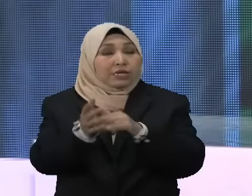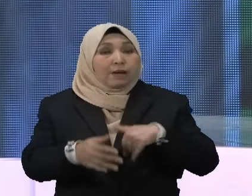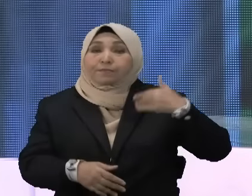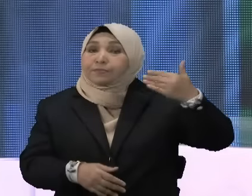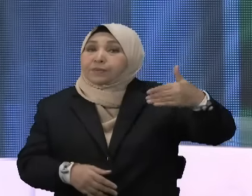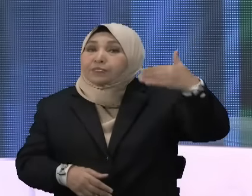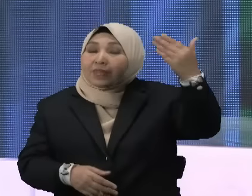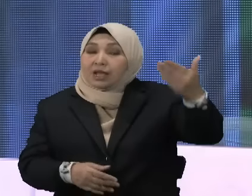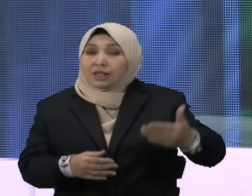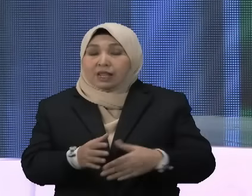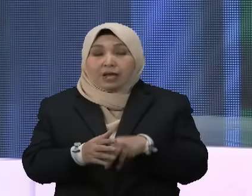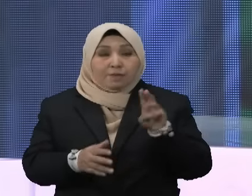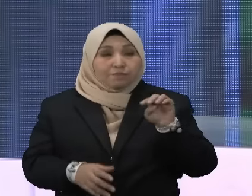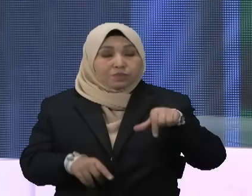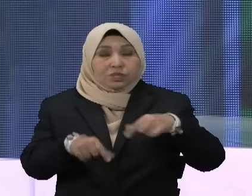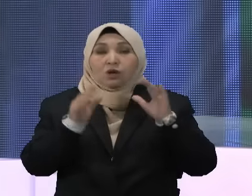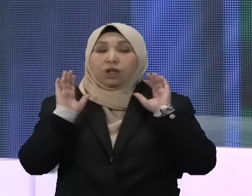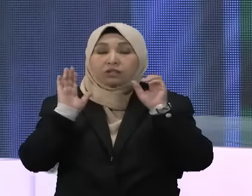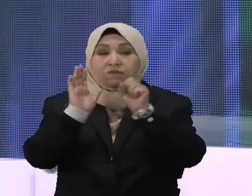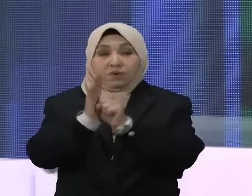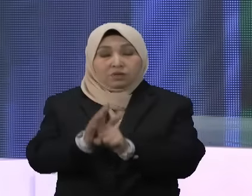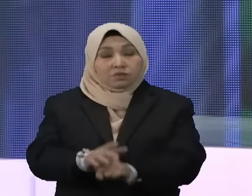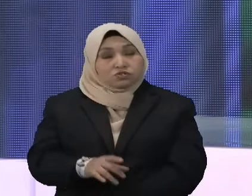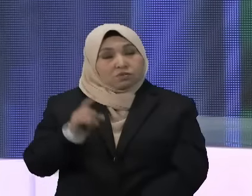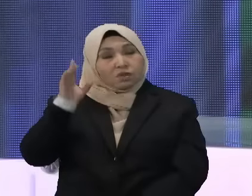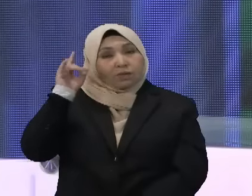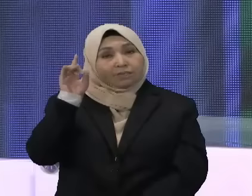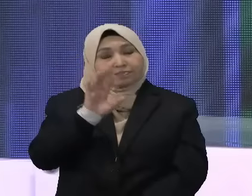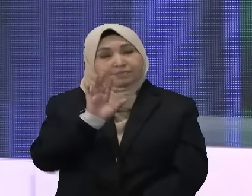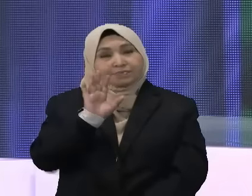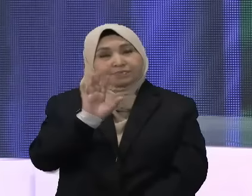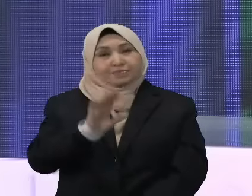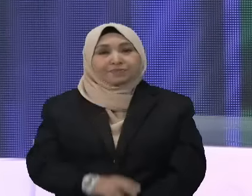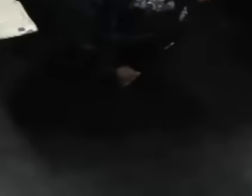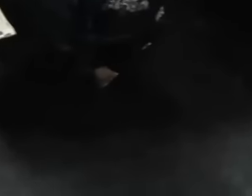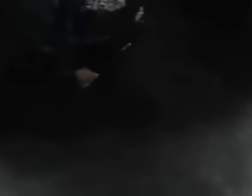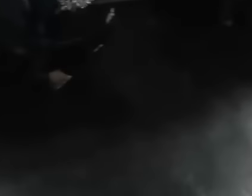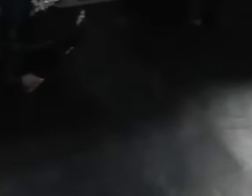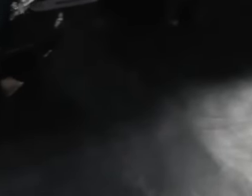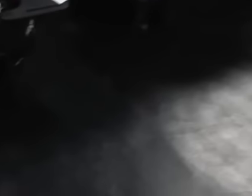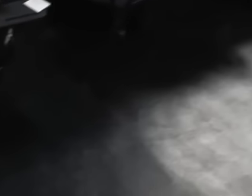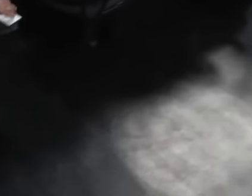datang dalam My Quran Time, Quran Salat Infaq insya-Allah.